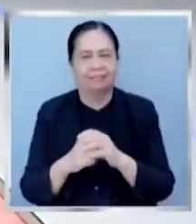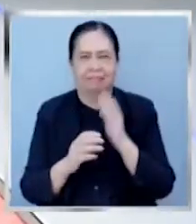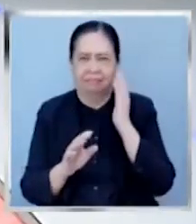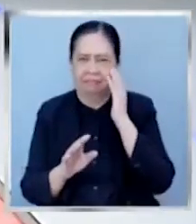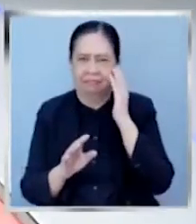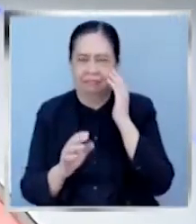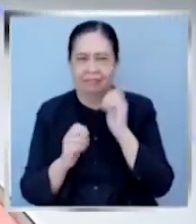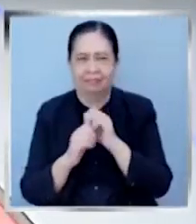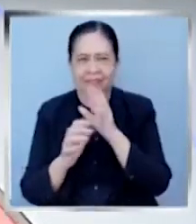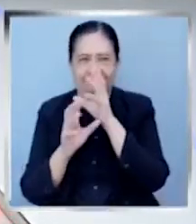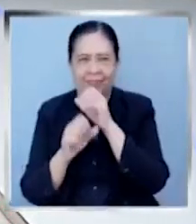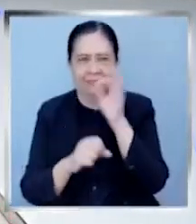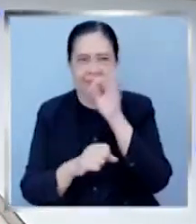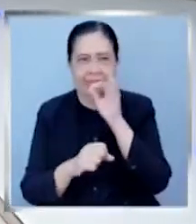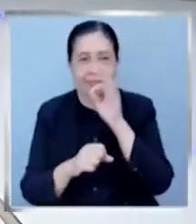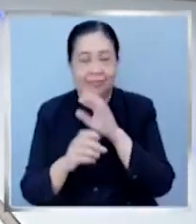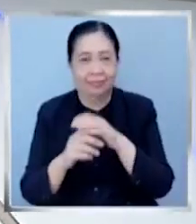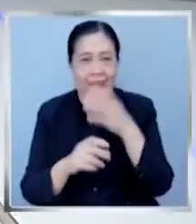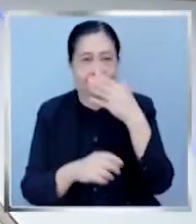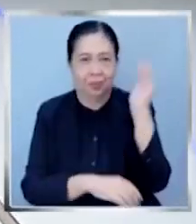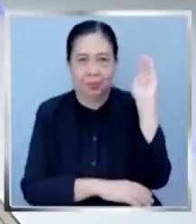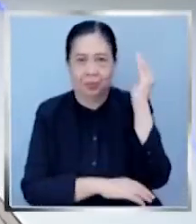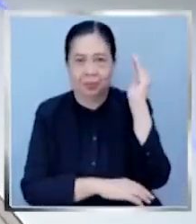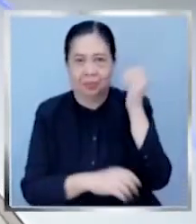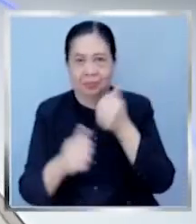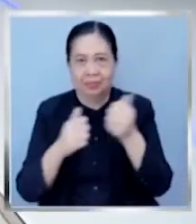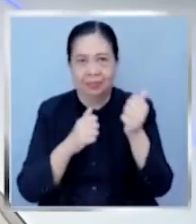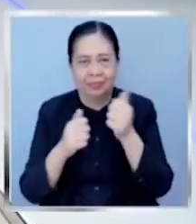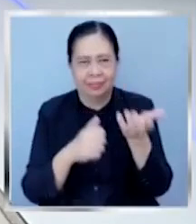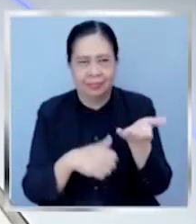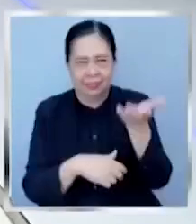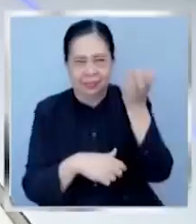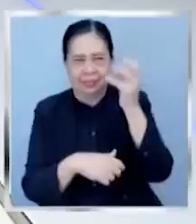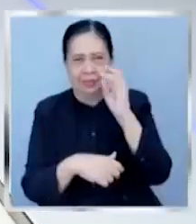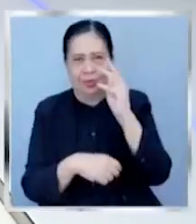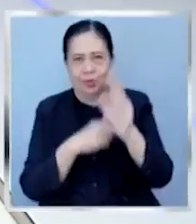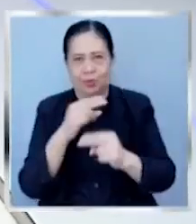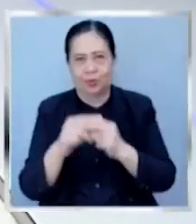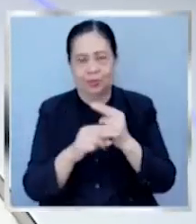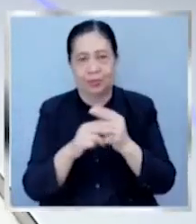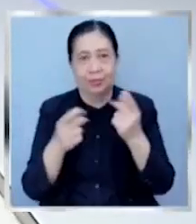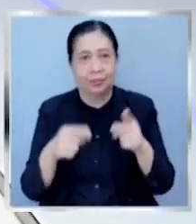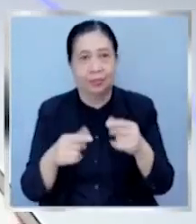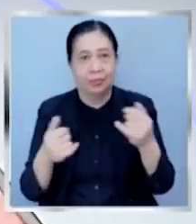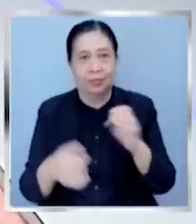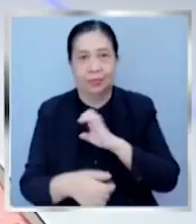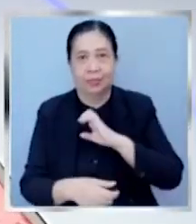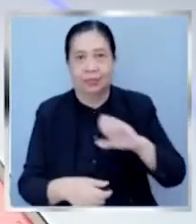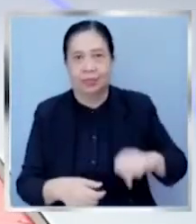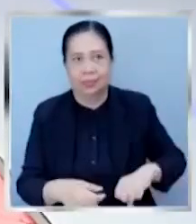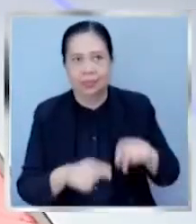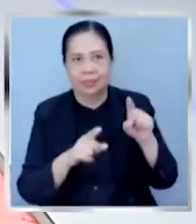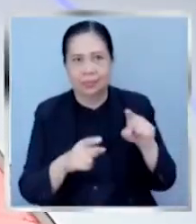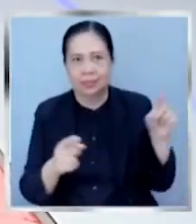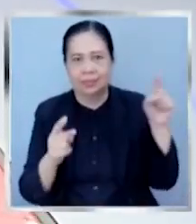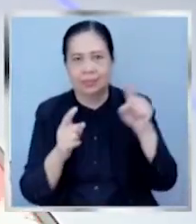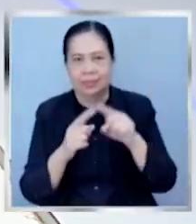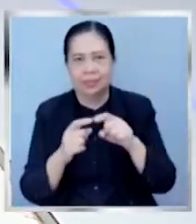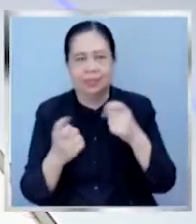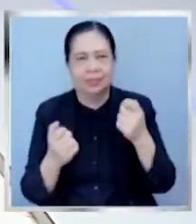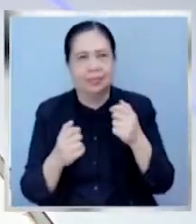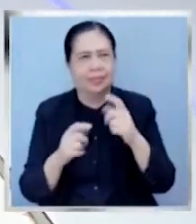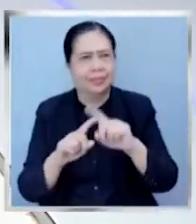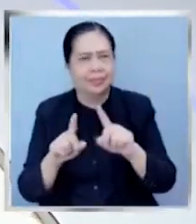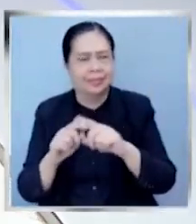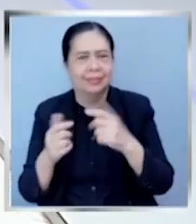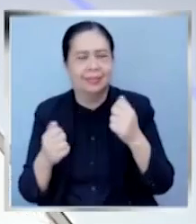mga Pinoy sa beauty pageants mula sa prestigyoso Miss Universe na ginagarap ngayon sa El Salvador hanggang sa isang local beauty pageant sa Antique na gumawa